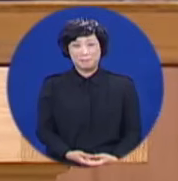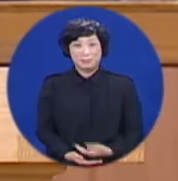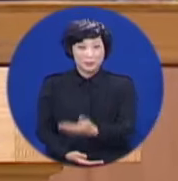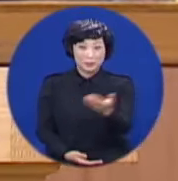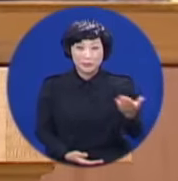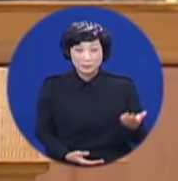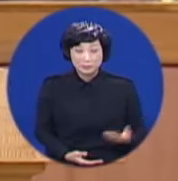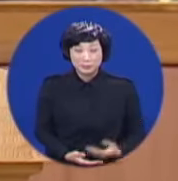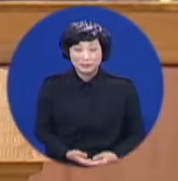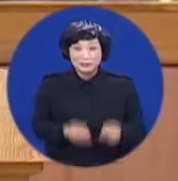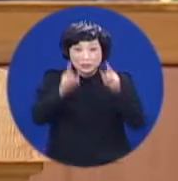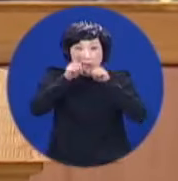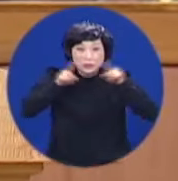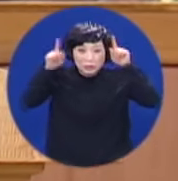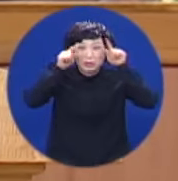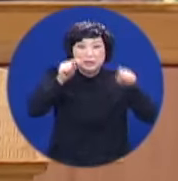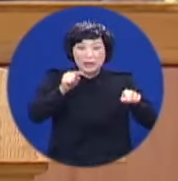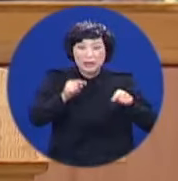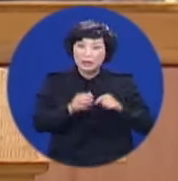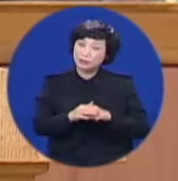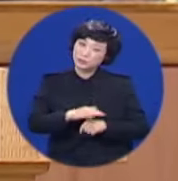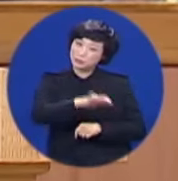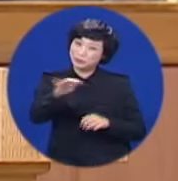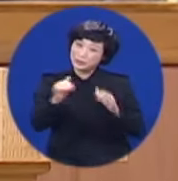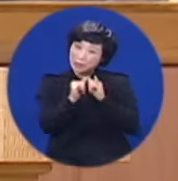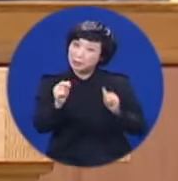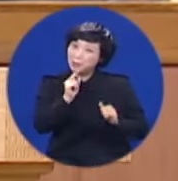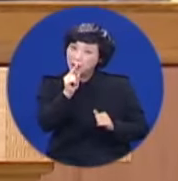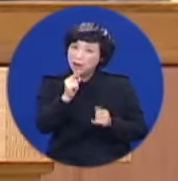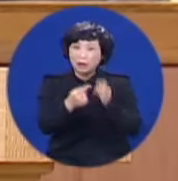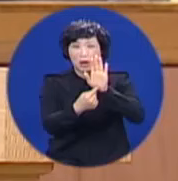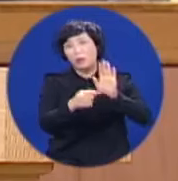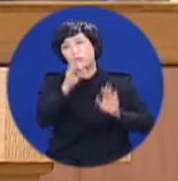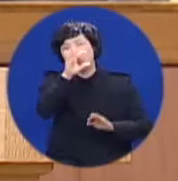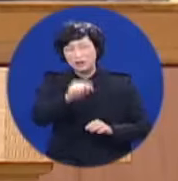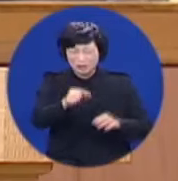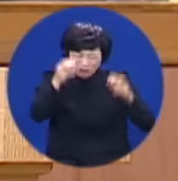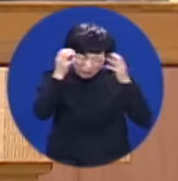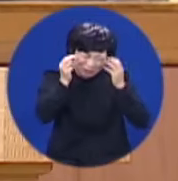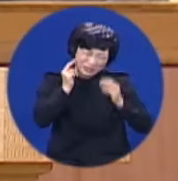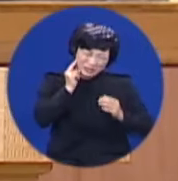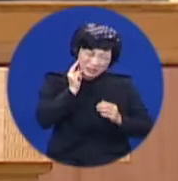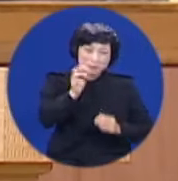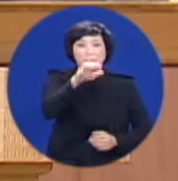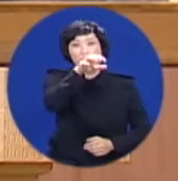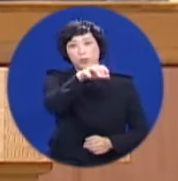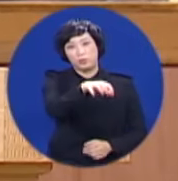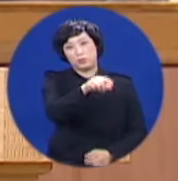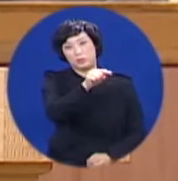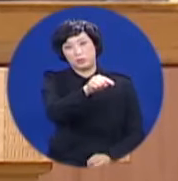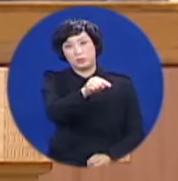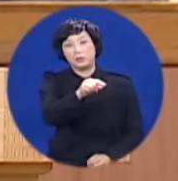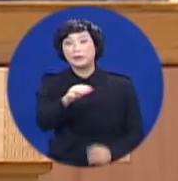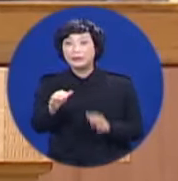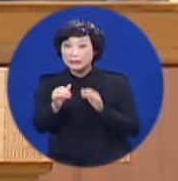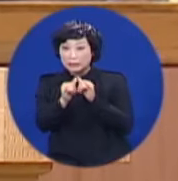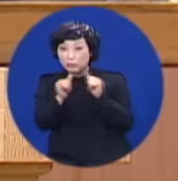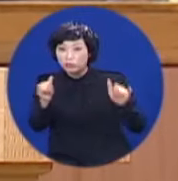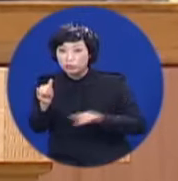지옥이 언어로 형언할 수 없는 고통의 현장인데